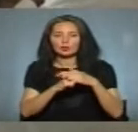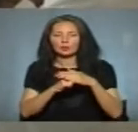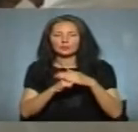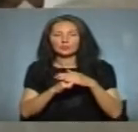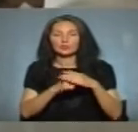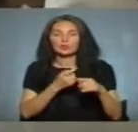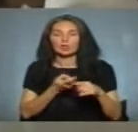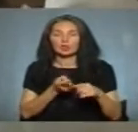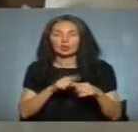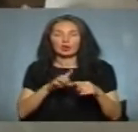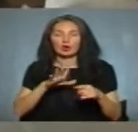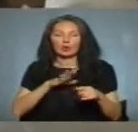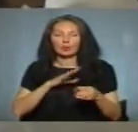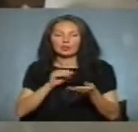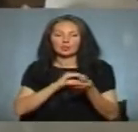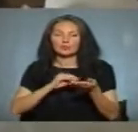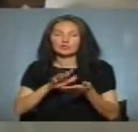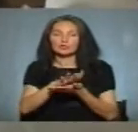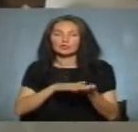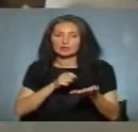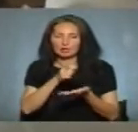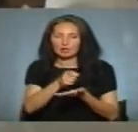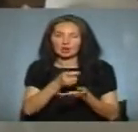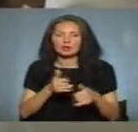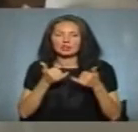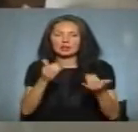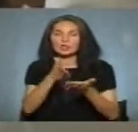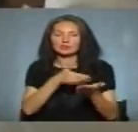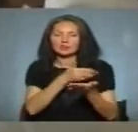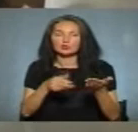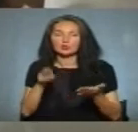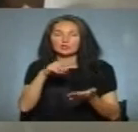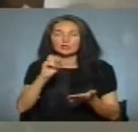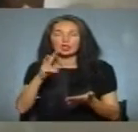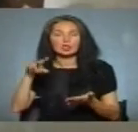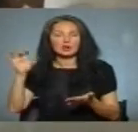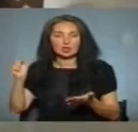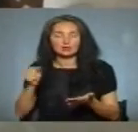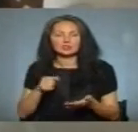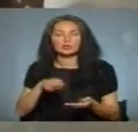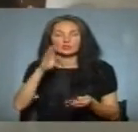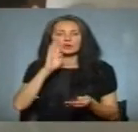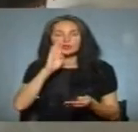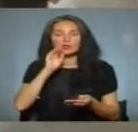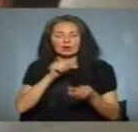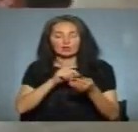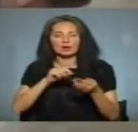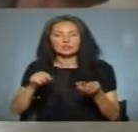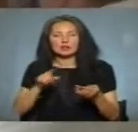Підстави, які були зазначені в позовній заяві для скасування декларації, позивач визначив